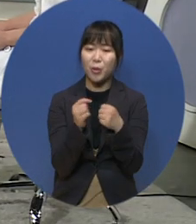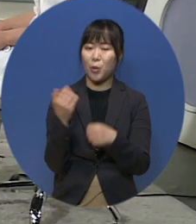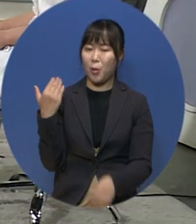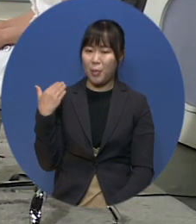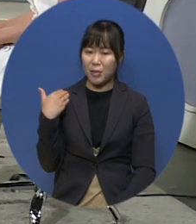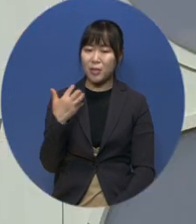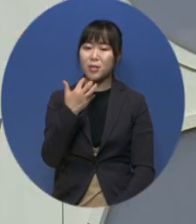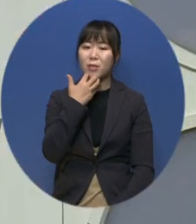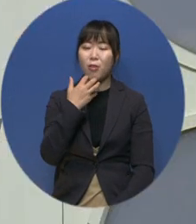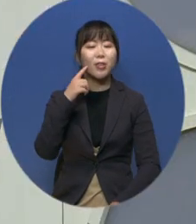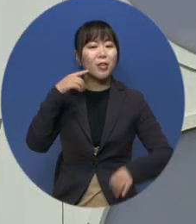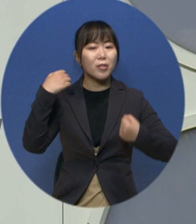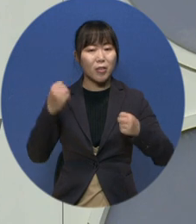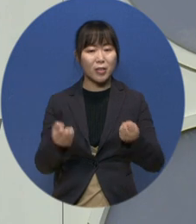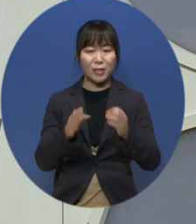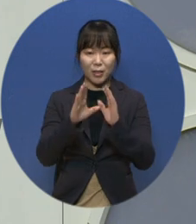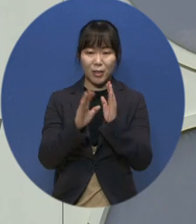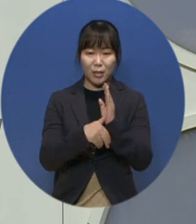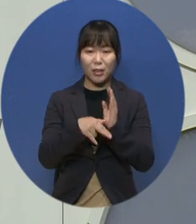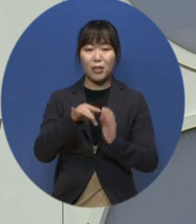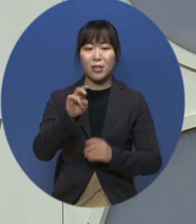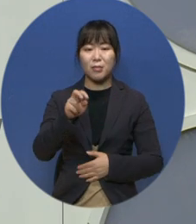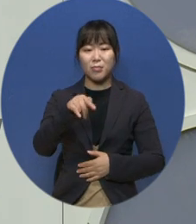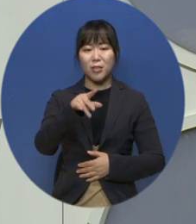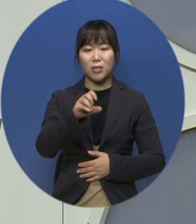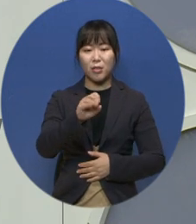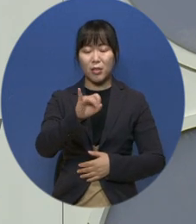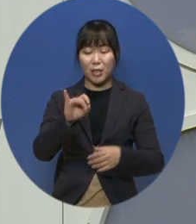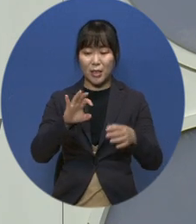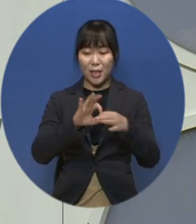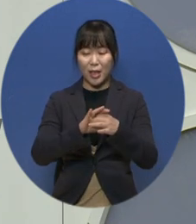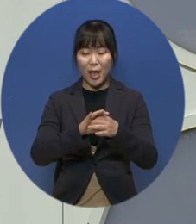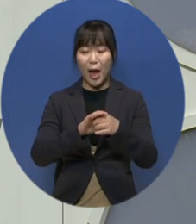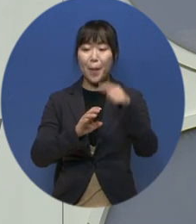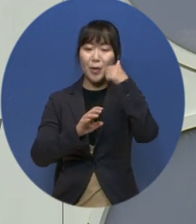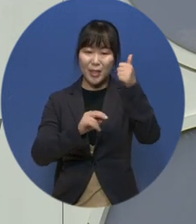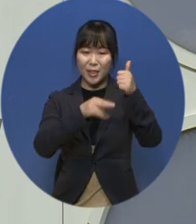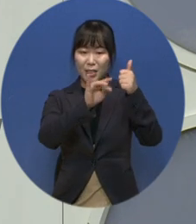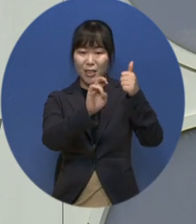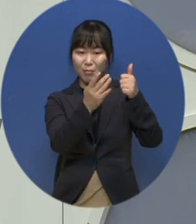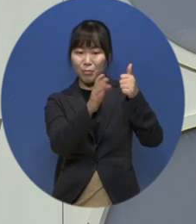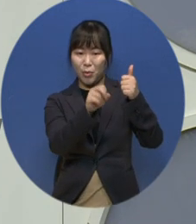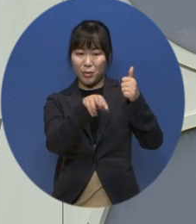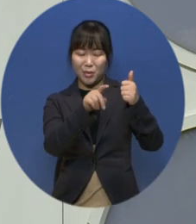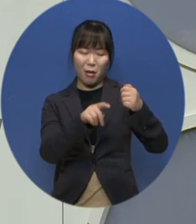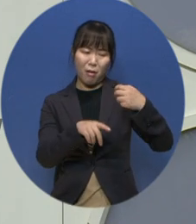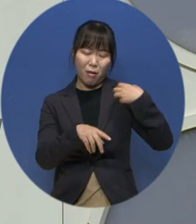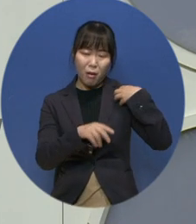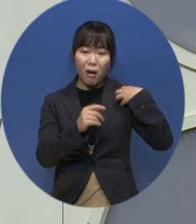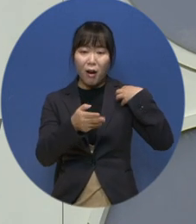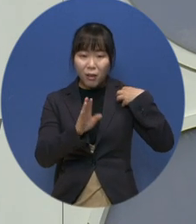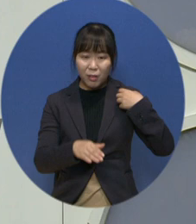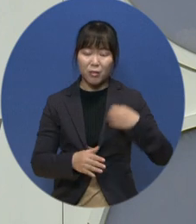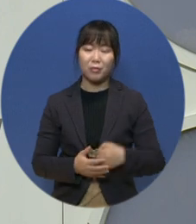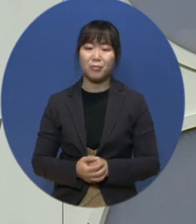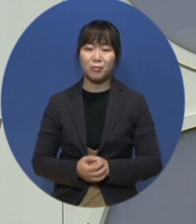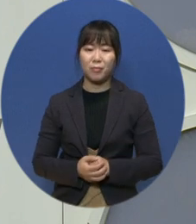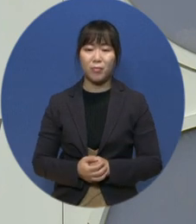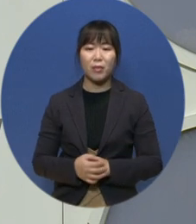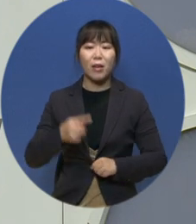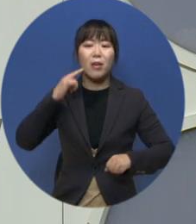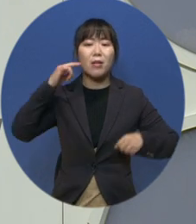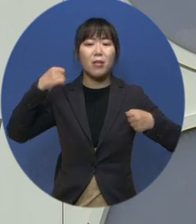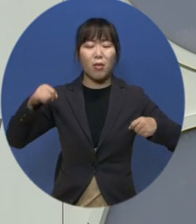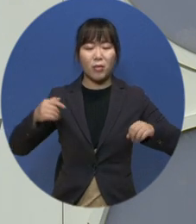전에 서울연극제에서는 이제 심청의 신봉사 역을 했거든요. 와, 신봉사 역을 하는데 이게 연기를